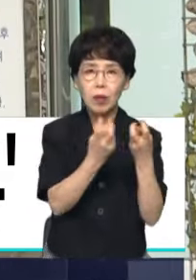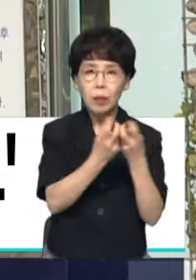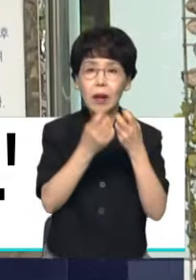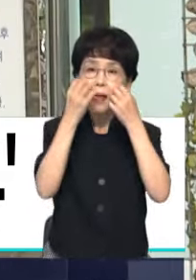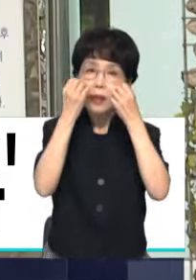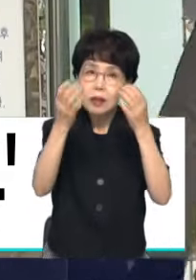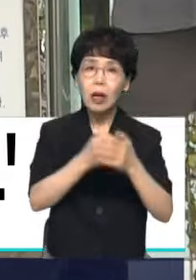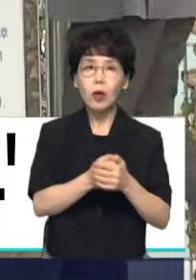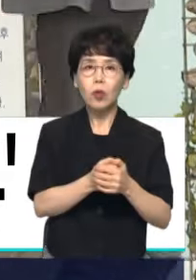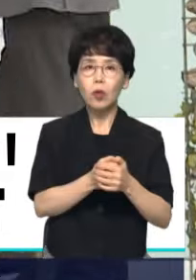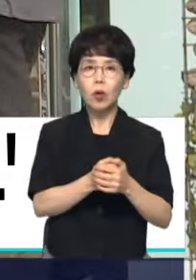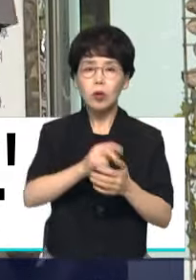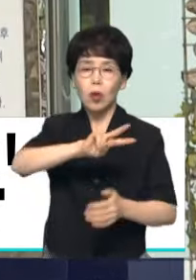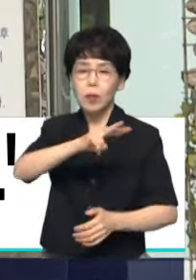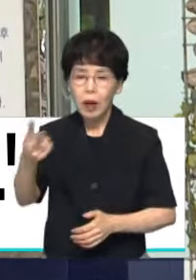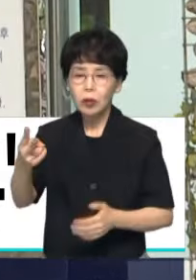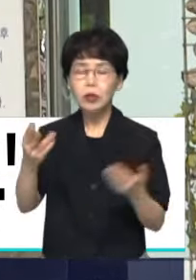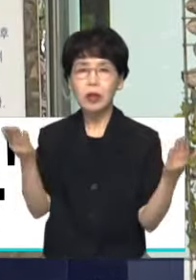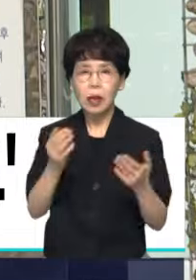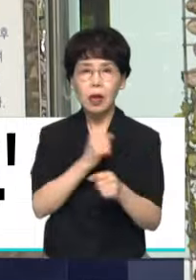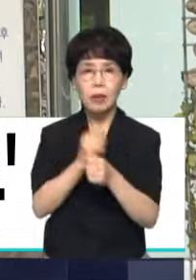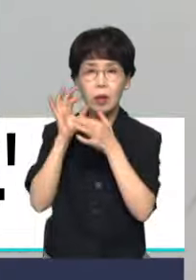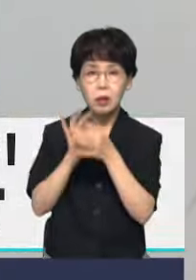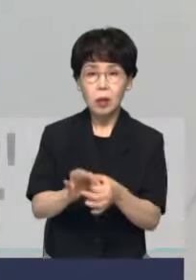신형 OTP 잠금장치로 교환하는 사업을